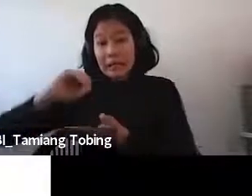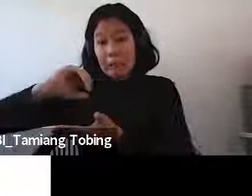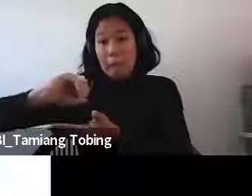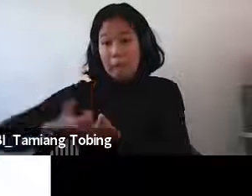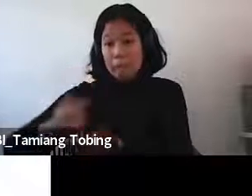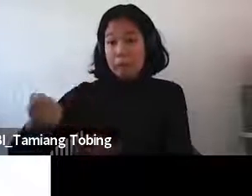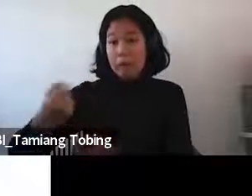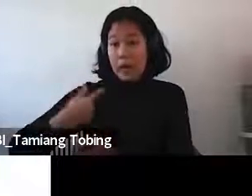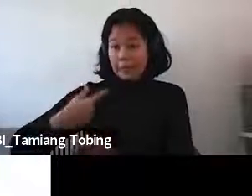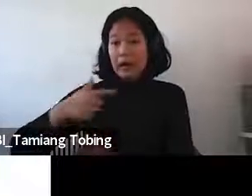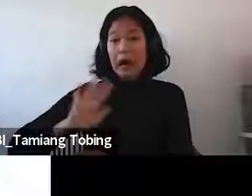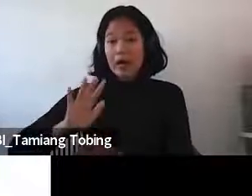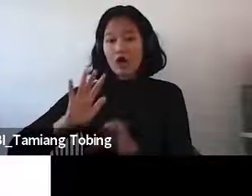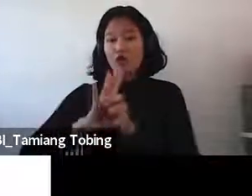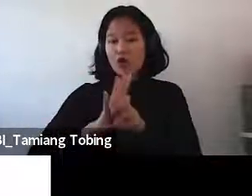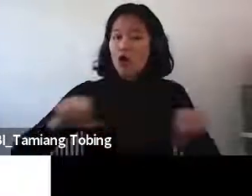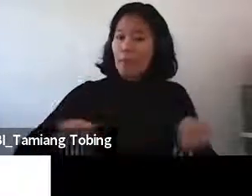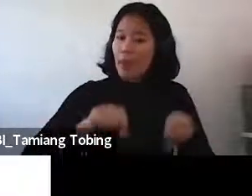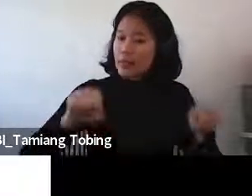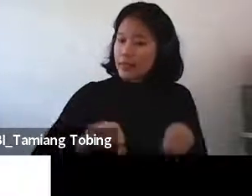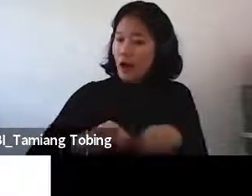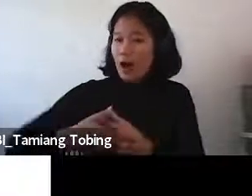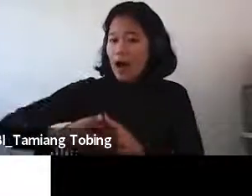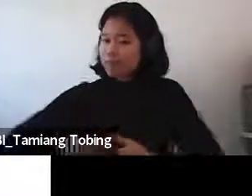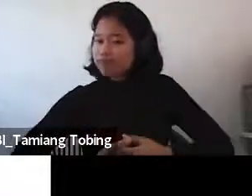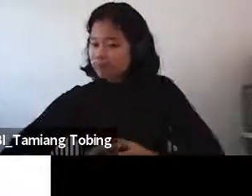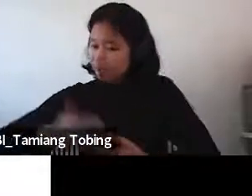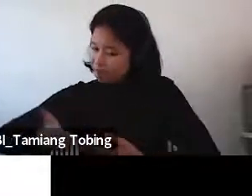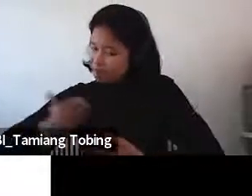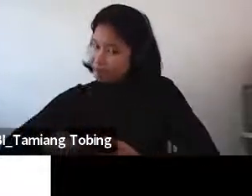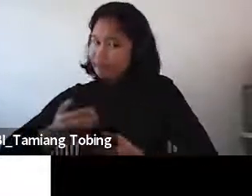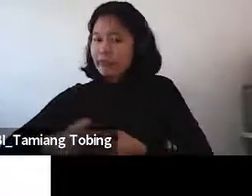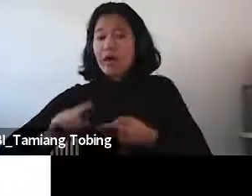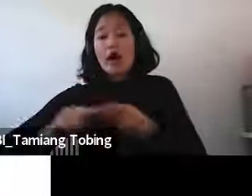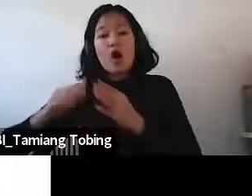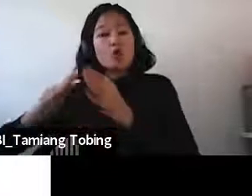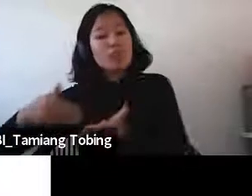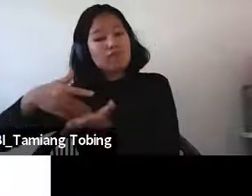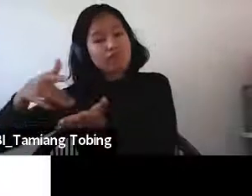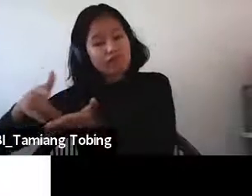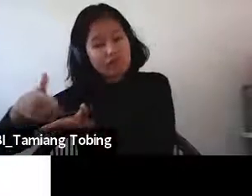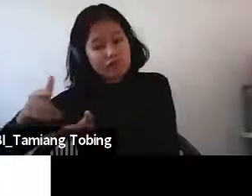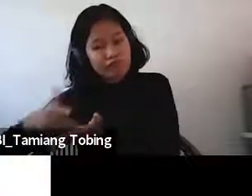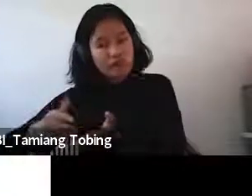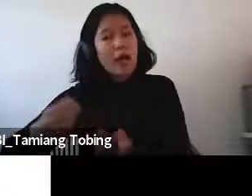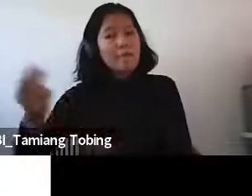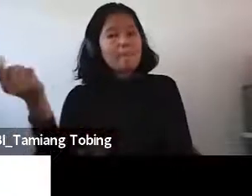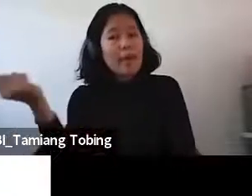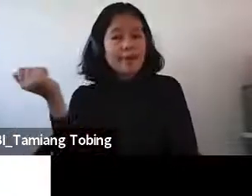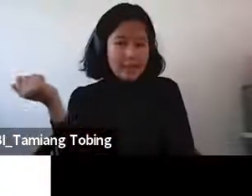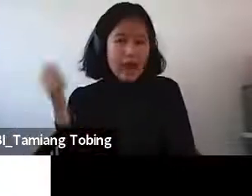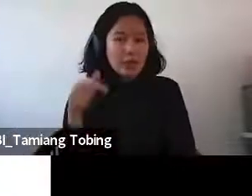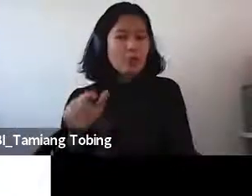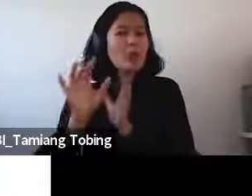pekerjaan-pekerjaan domestik seperti memasak, mengasuh anak, membersihkan rumah, belanja, dan sebagainya, itu lebih